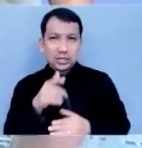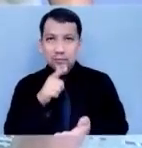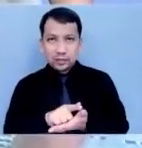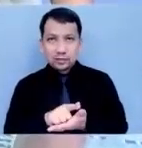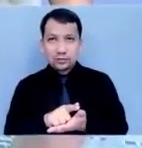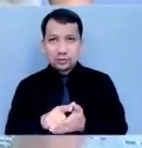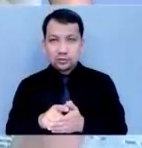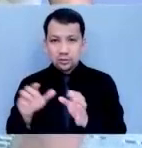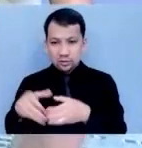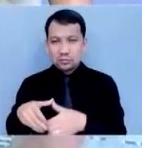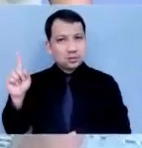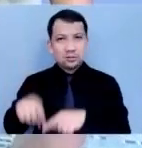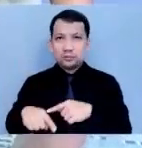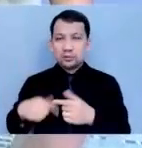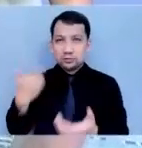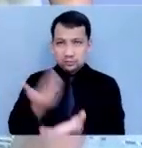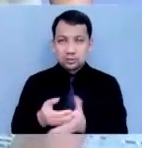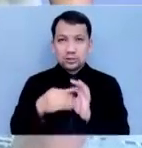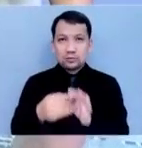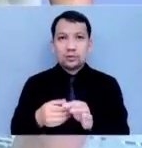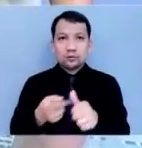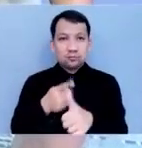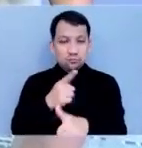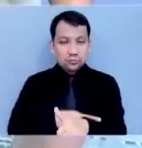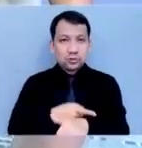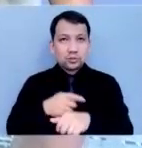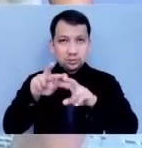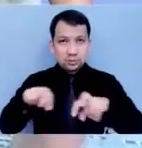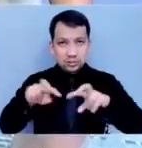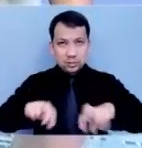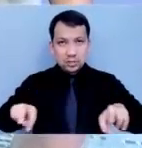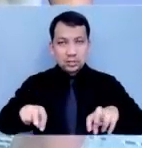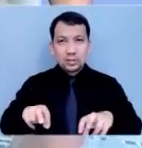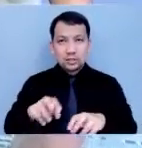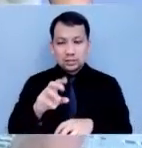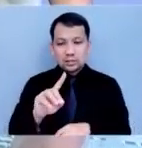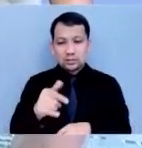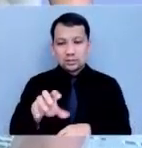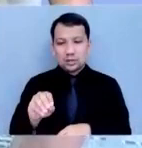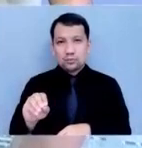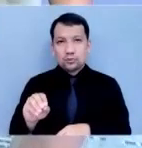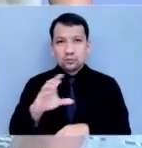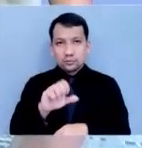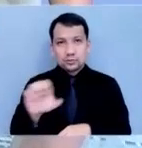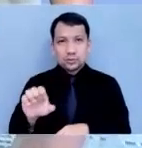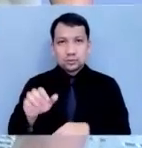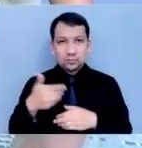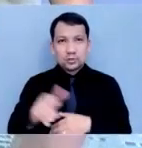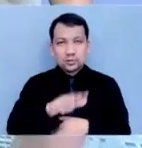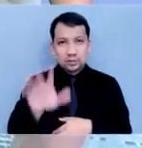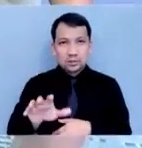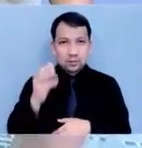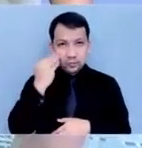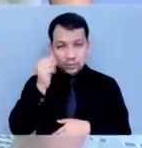kampo kaya hindi sila nakadalo sa unang preliminary investigation ng Debgamo case. Nasa frontline ng balitang yan, si